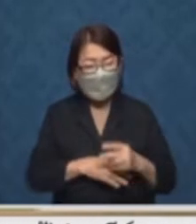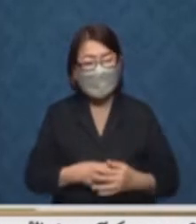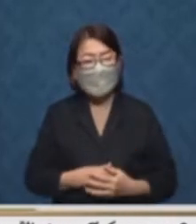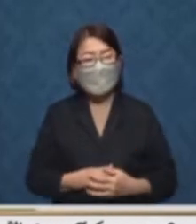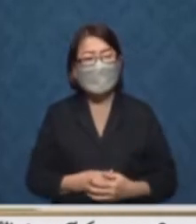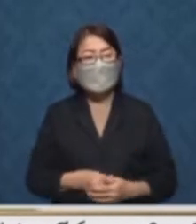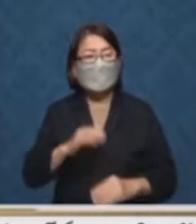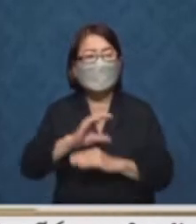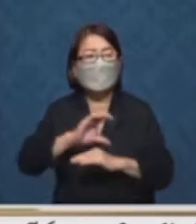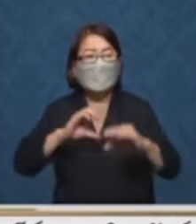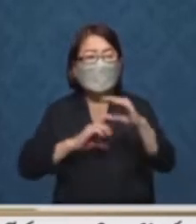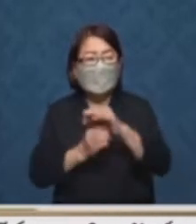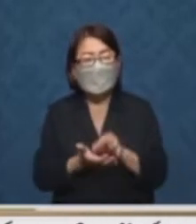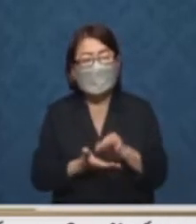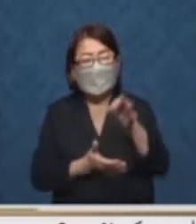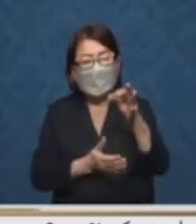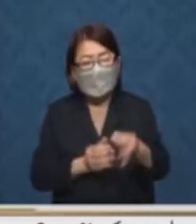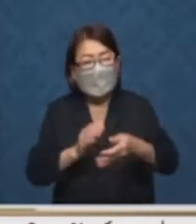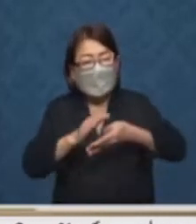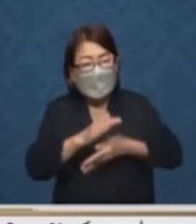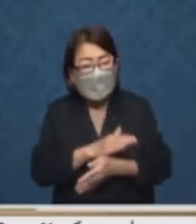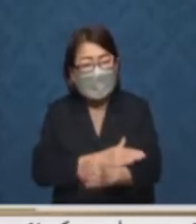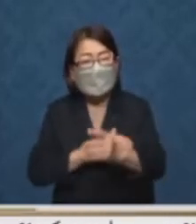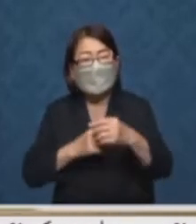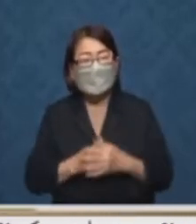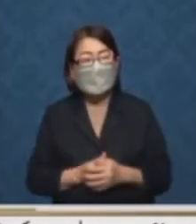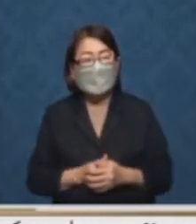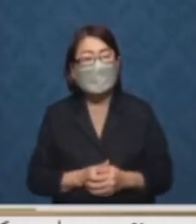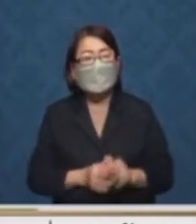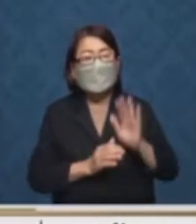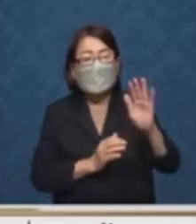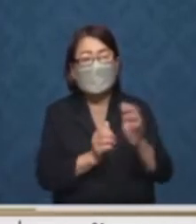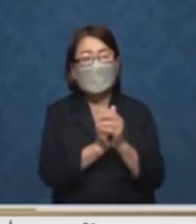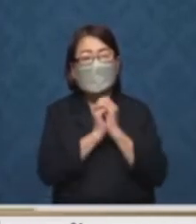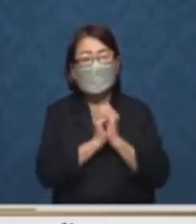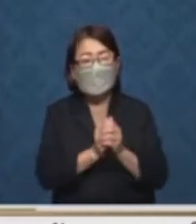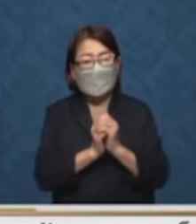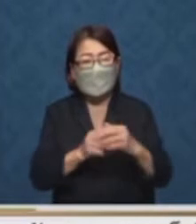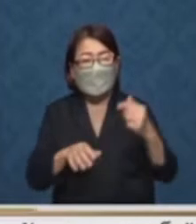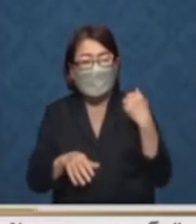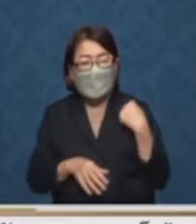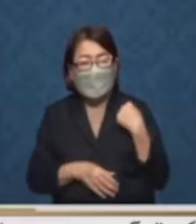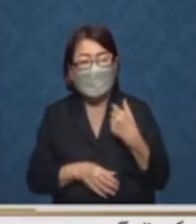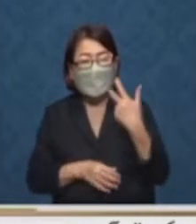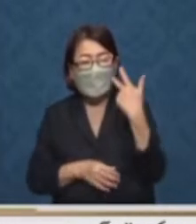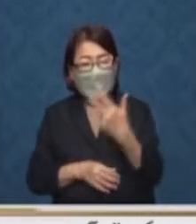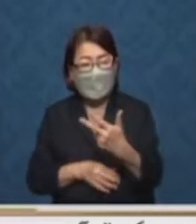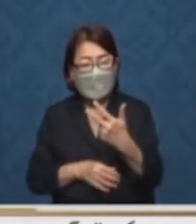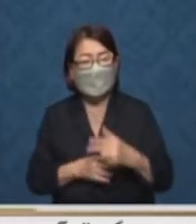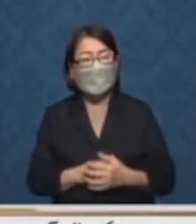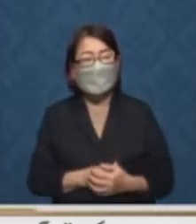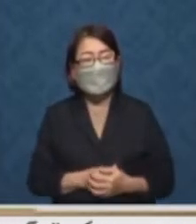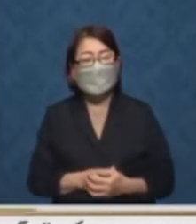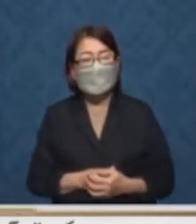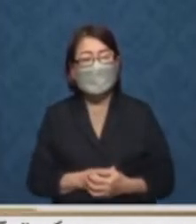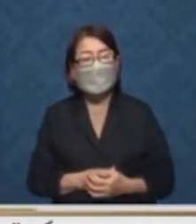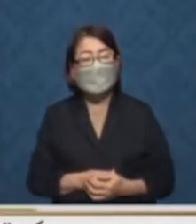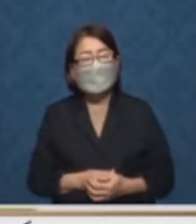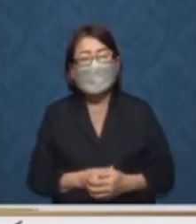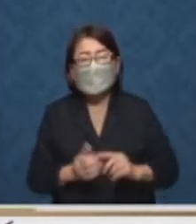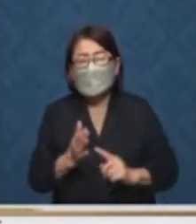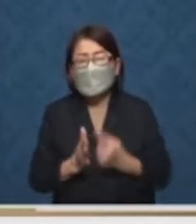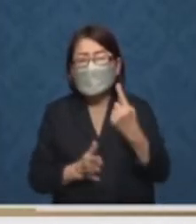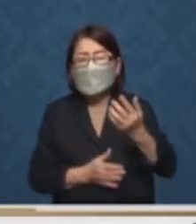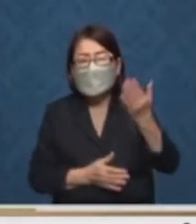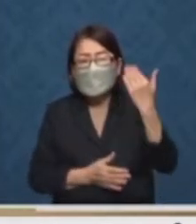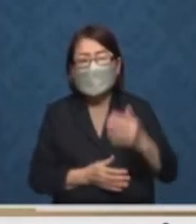โครงการจัดซื้อเรือดำน้ำเนี่ยจากประเทศจีนเนี่ยมันมีทั้งหมด3ลำครับเกิดขึ้นในสมัยรั